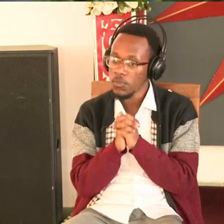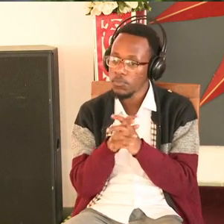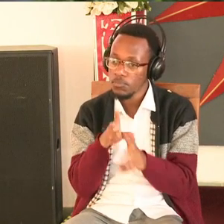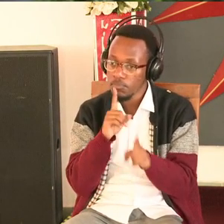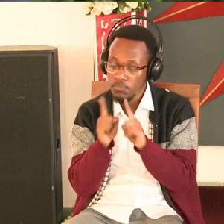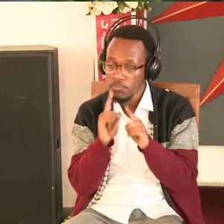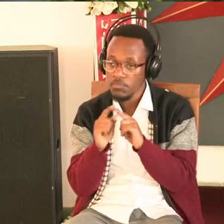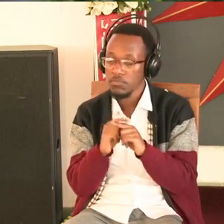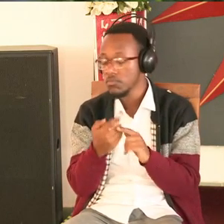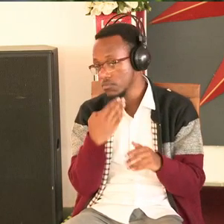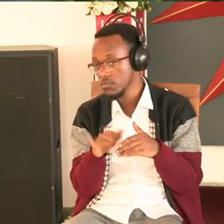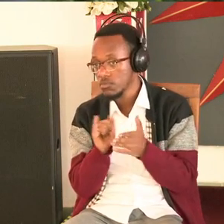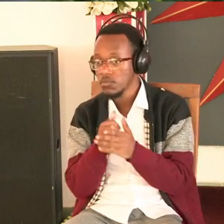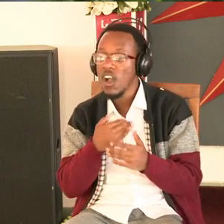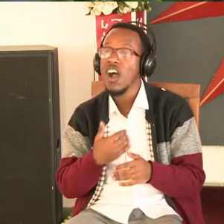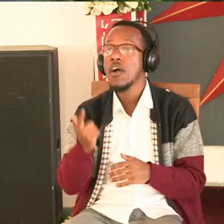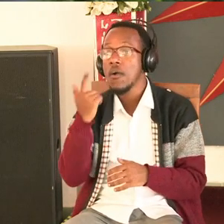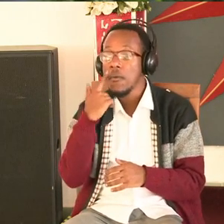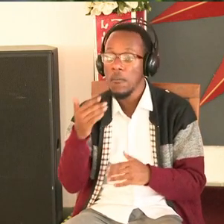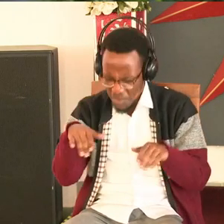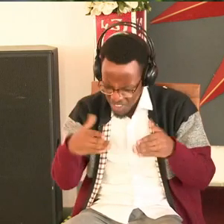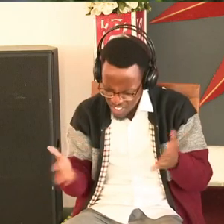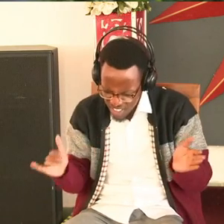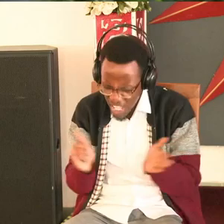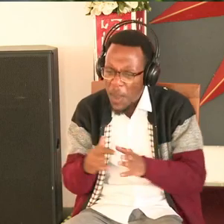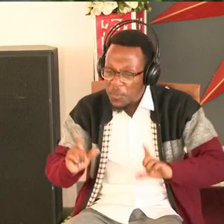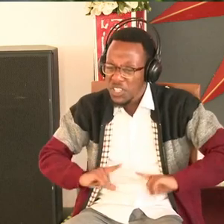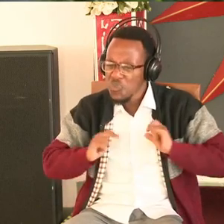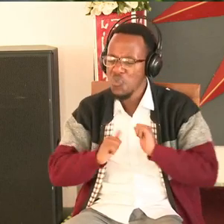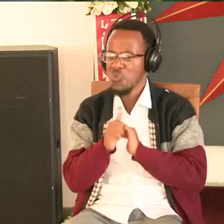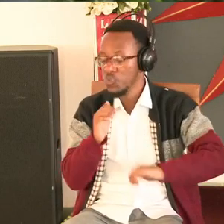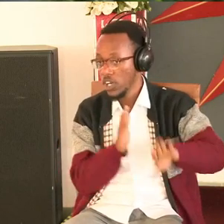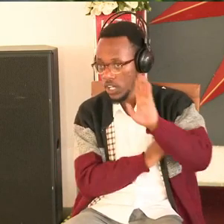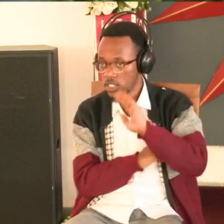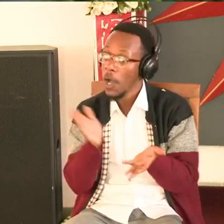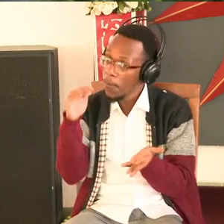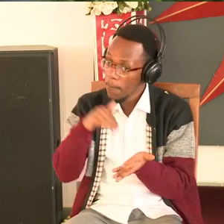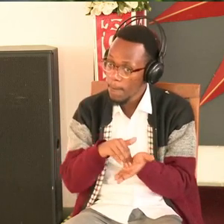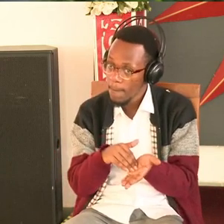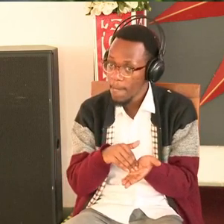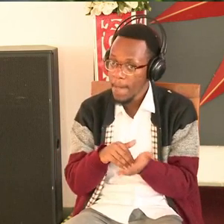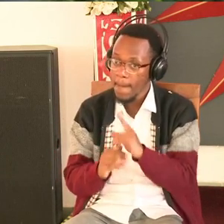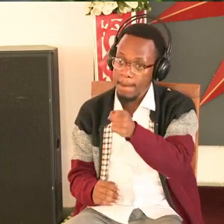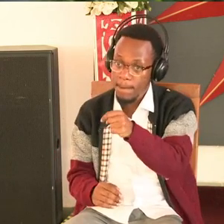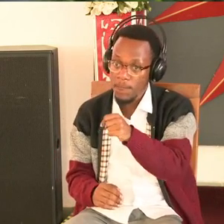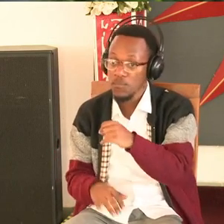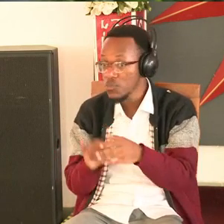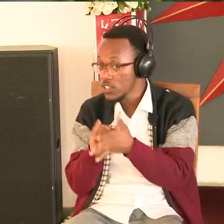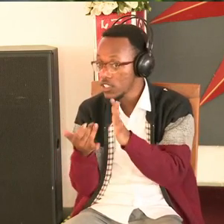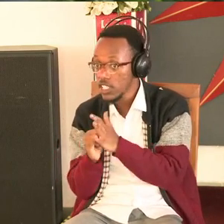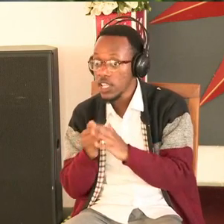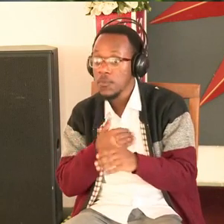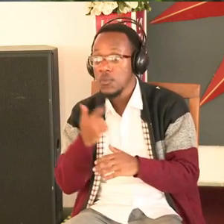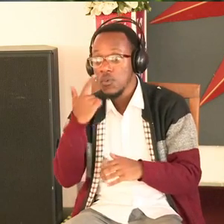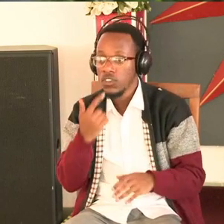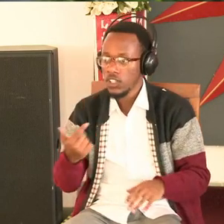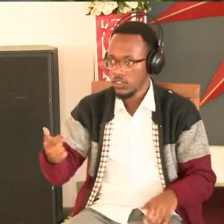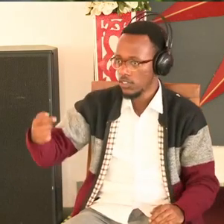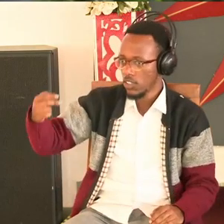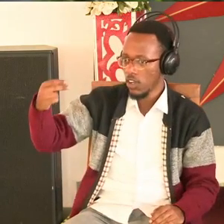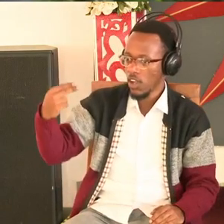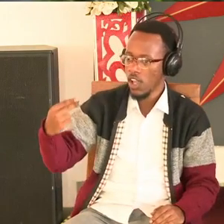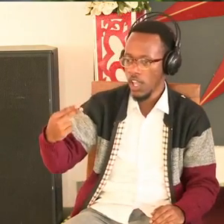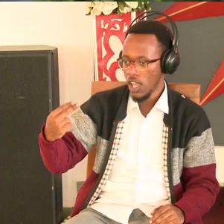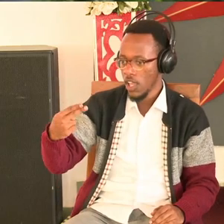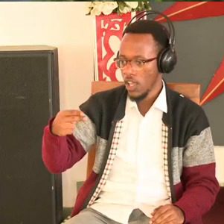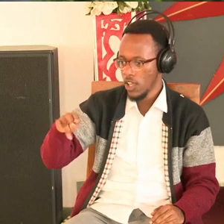nibereyemo niboneye hamwe n'Imana ndetse ndetse no nibyo nabonye hariya Edmonton de